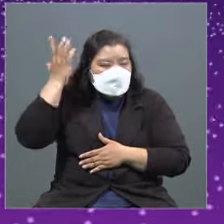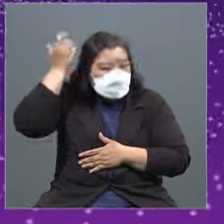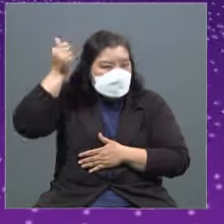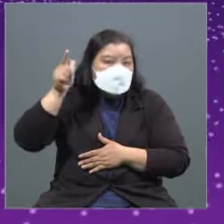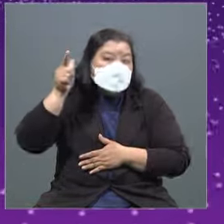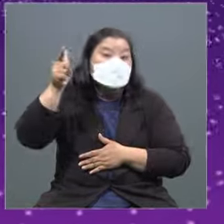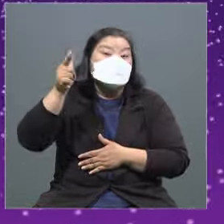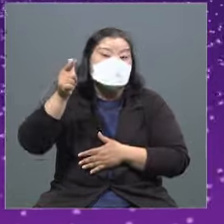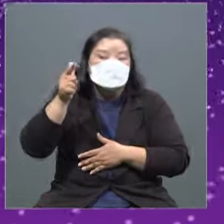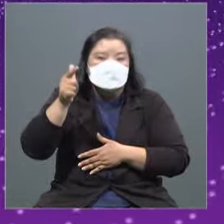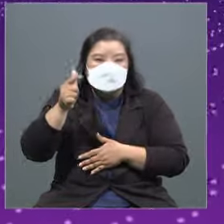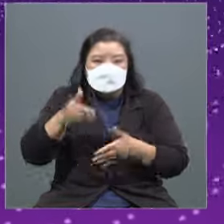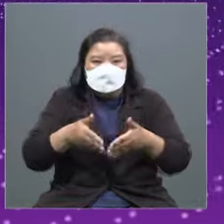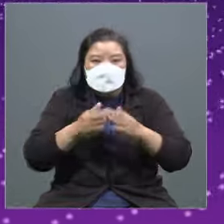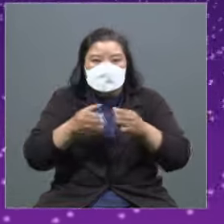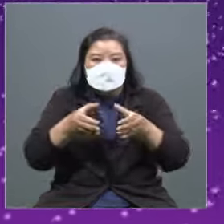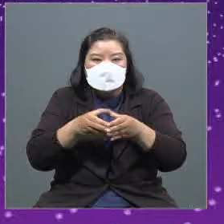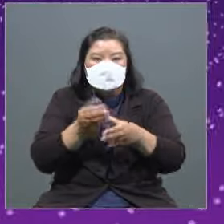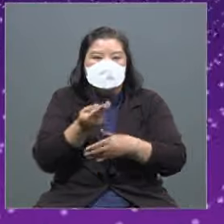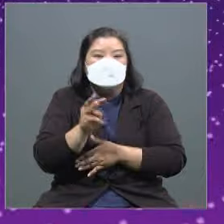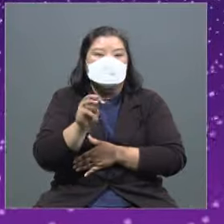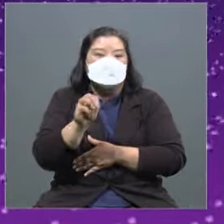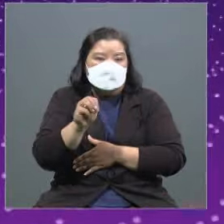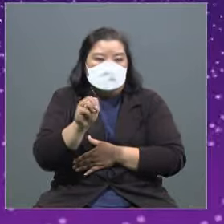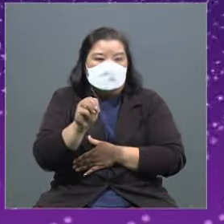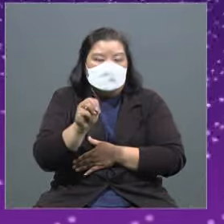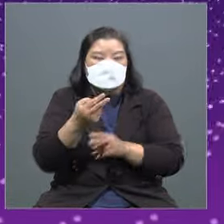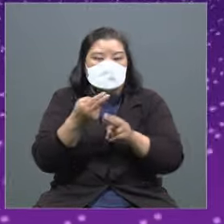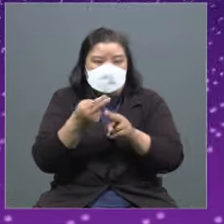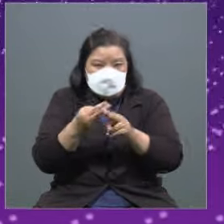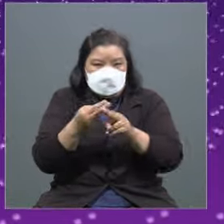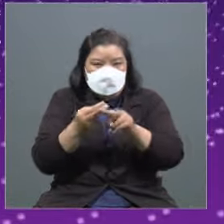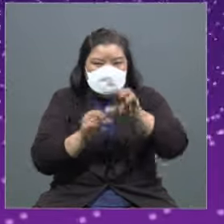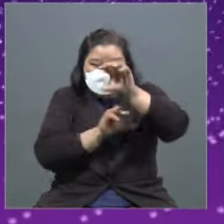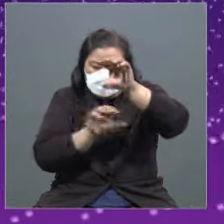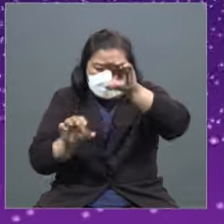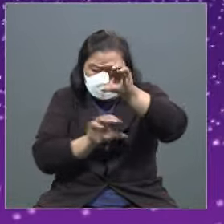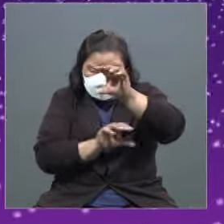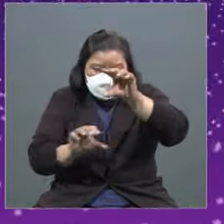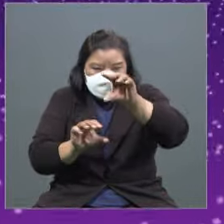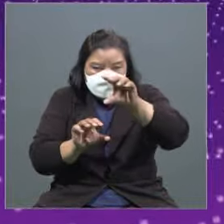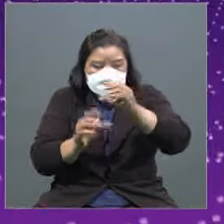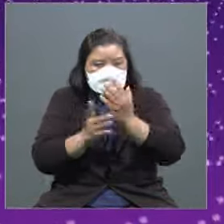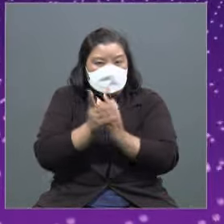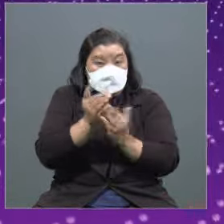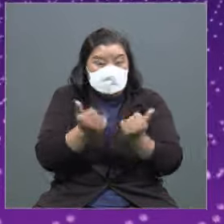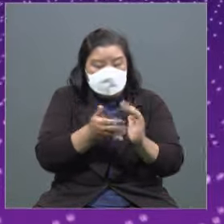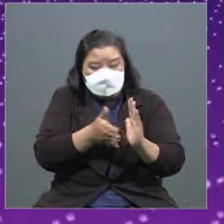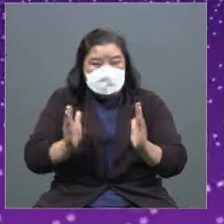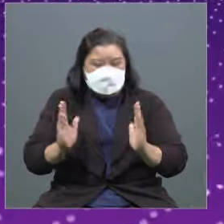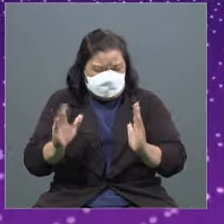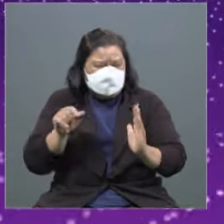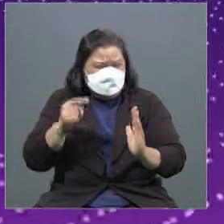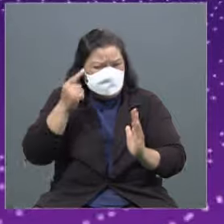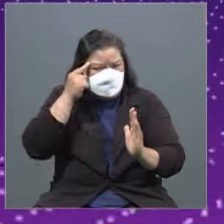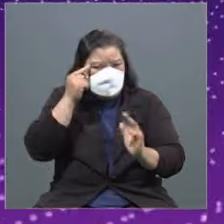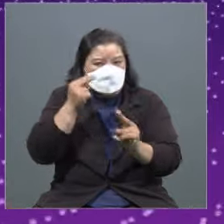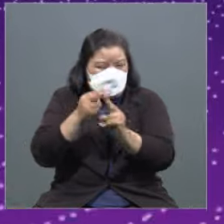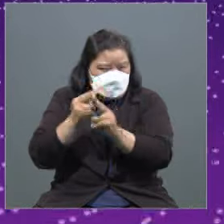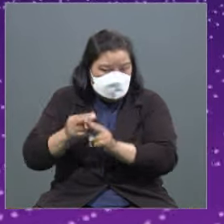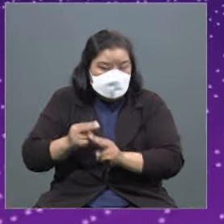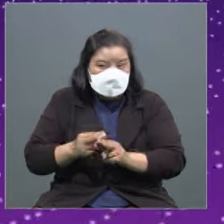คณะรัฐมนตรีจะพยายามทำให้เสร็จสิ้นนะฮะท่านบอกว่าภายในสัปดาห์นี้แหละนะฮะจะได้เห็นหน้าเห็นตากันแลจะพยายามพูด